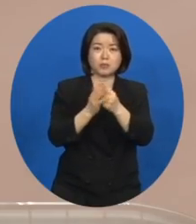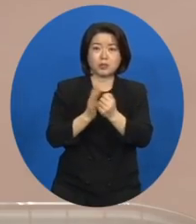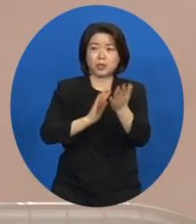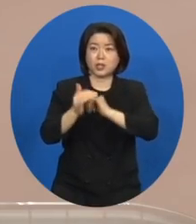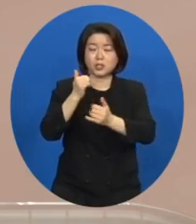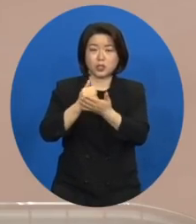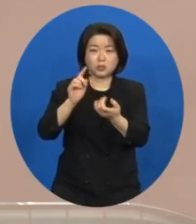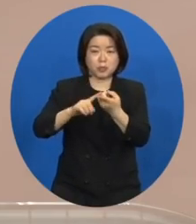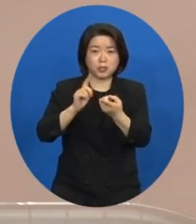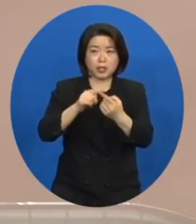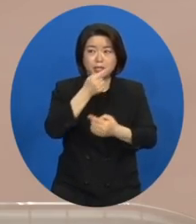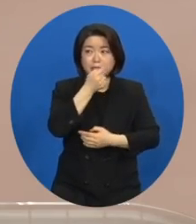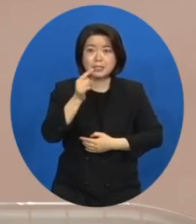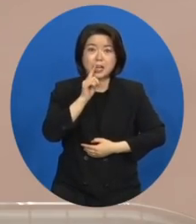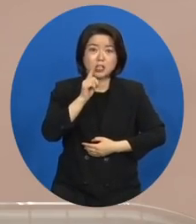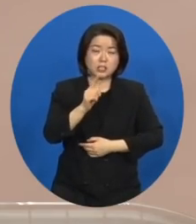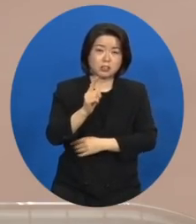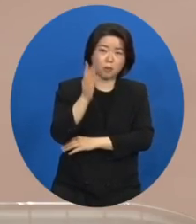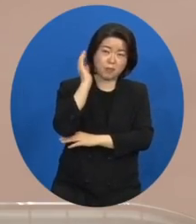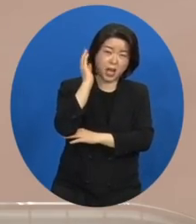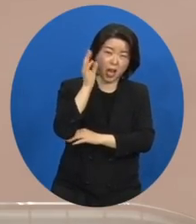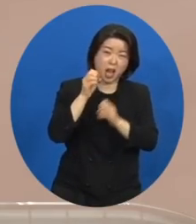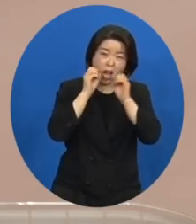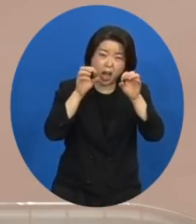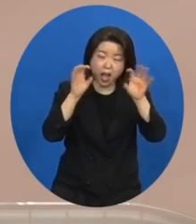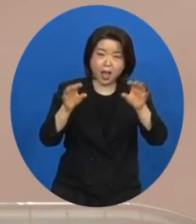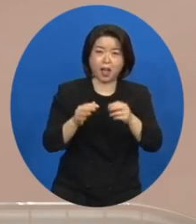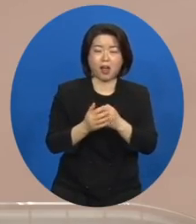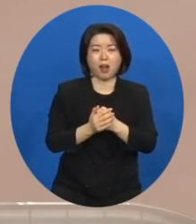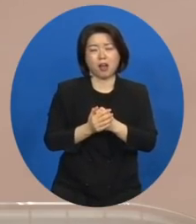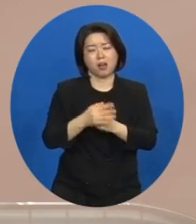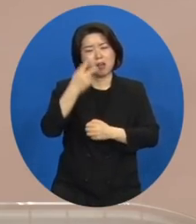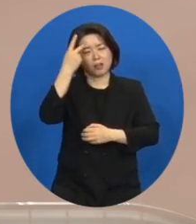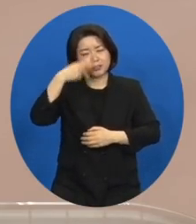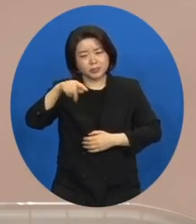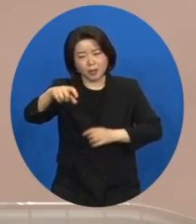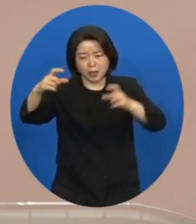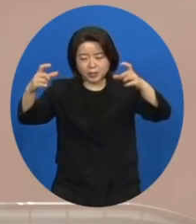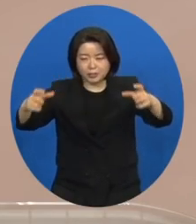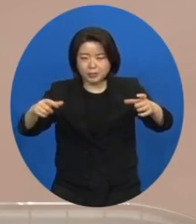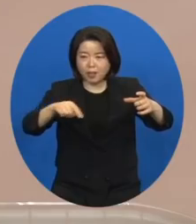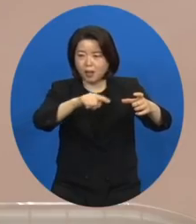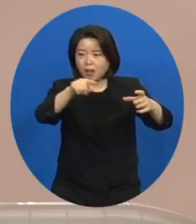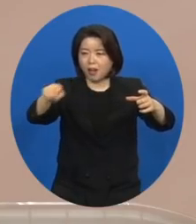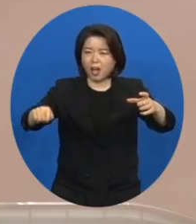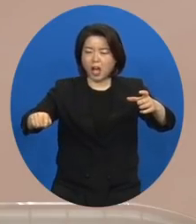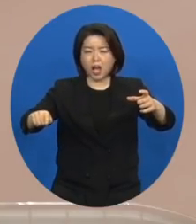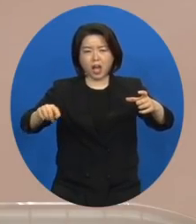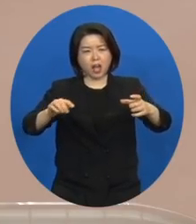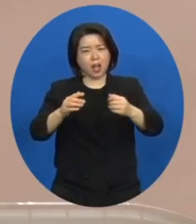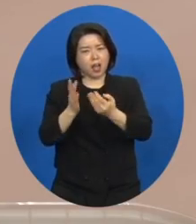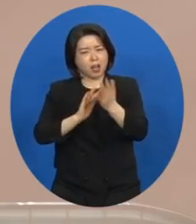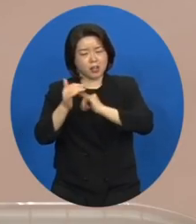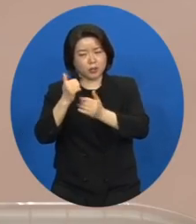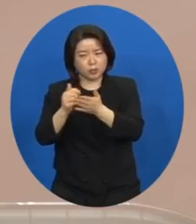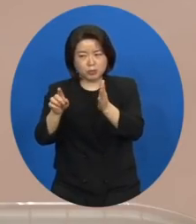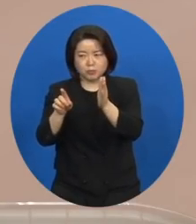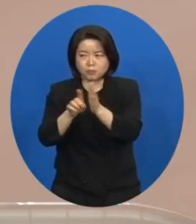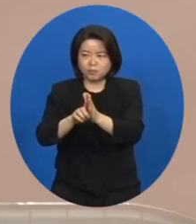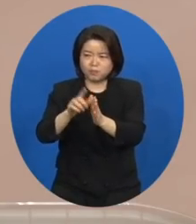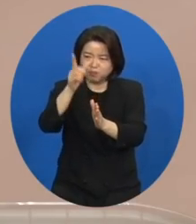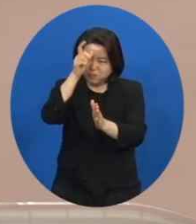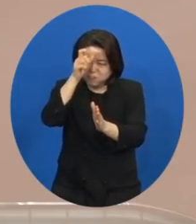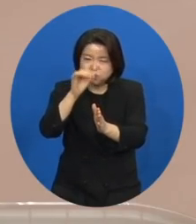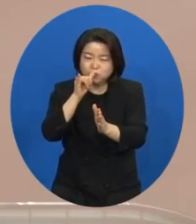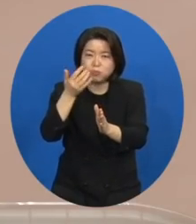사마리아의 어떻게든 굉장히 촉박하고 가능성이 없다 라는 그 마을 사람들이 많은 사람들이 예수를 믿게 되요 탐